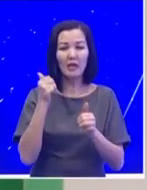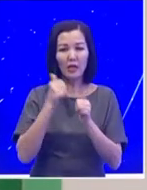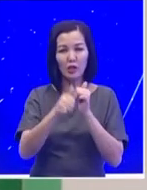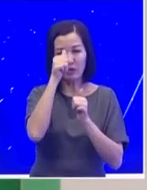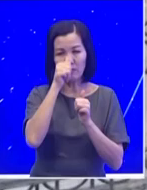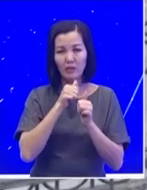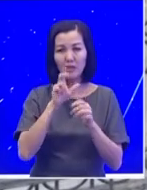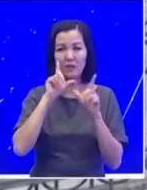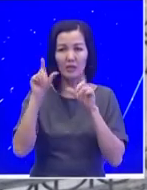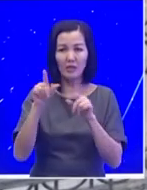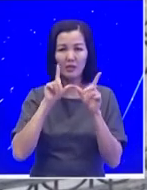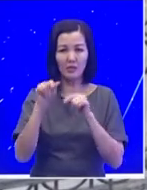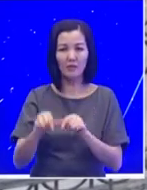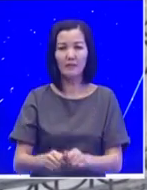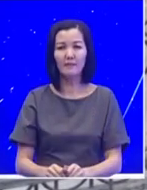месяц.